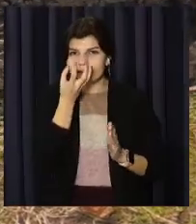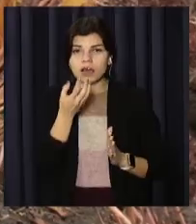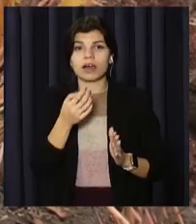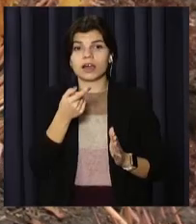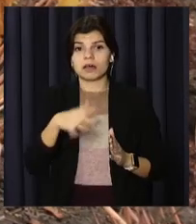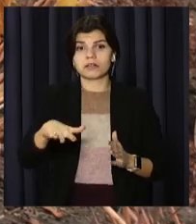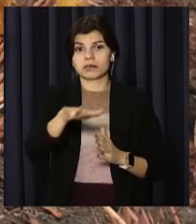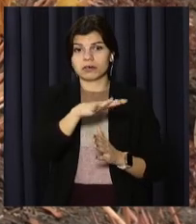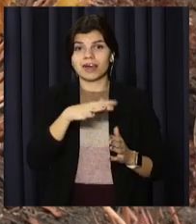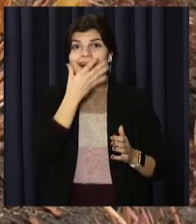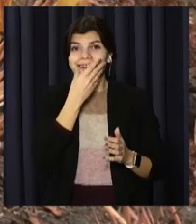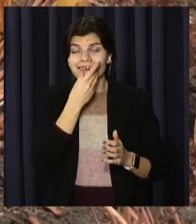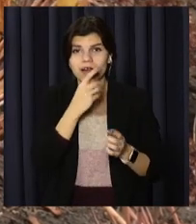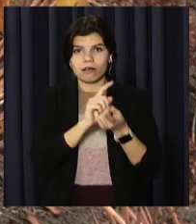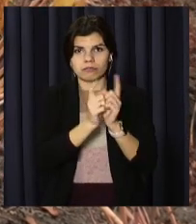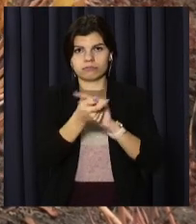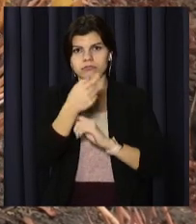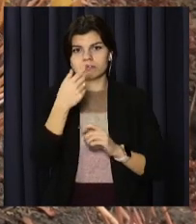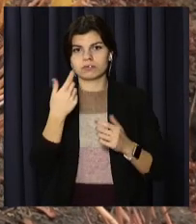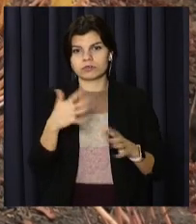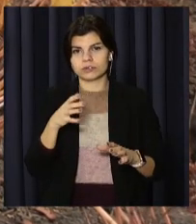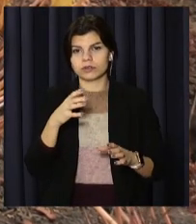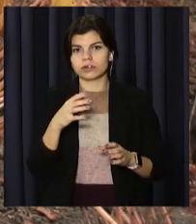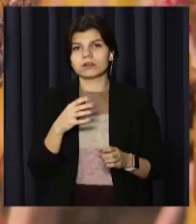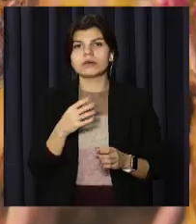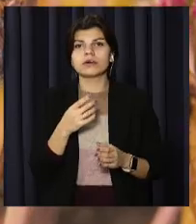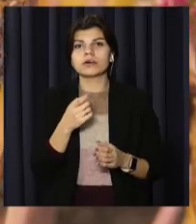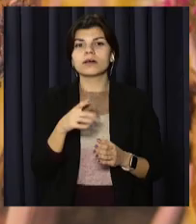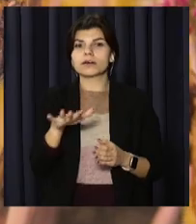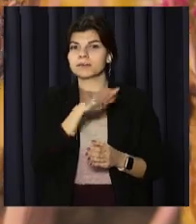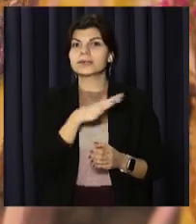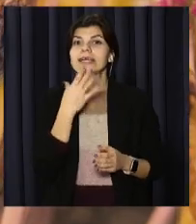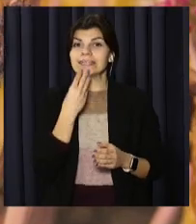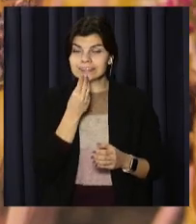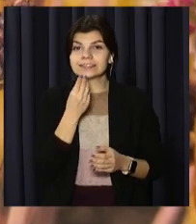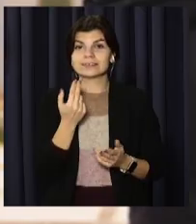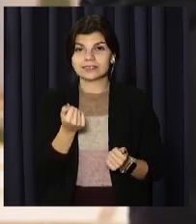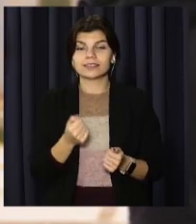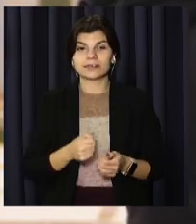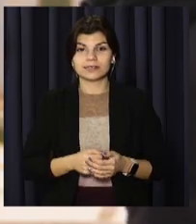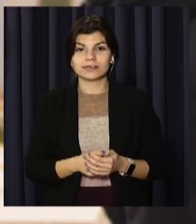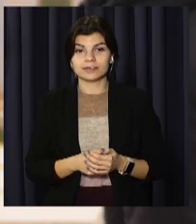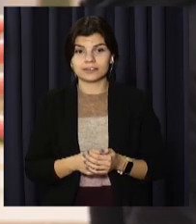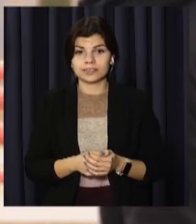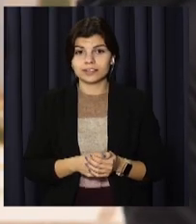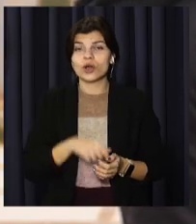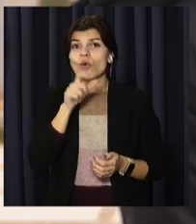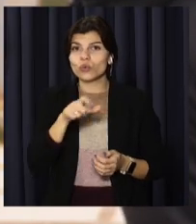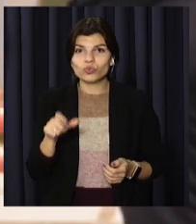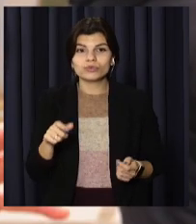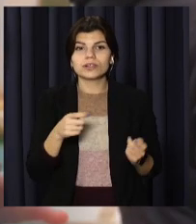сквер героїв став просто невпізнаним. Він став справжньою візитівкою житломасиву. Люди